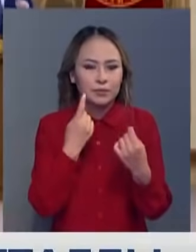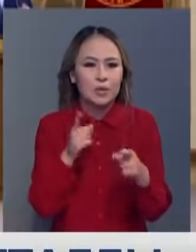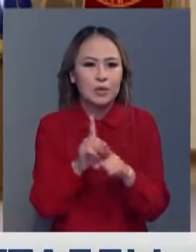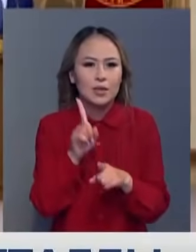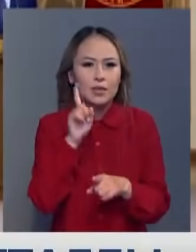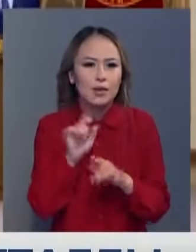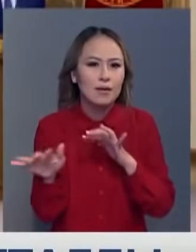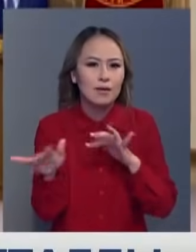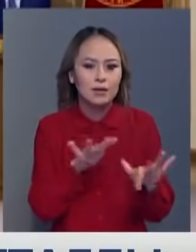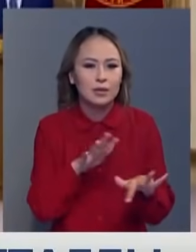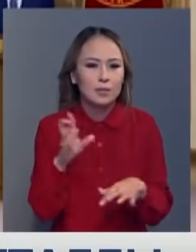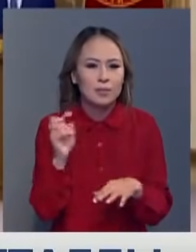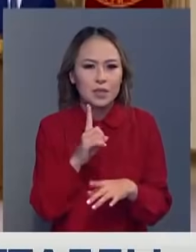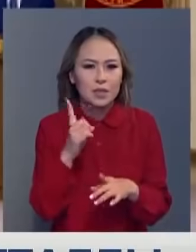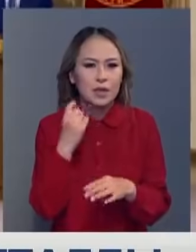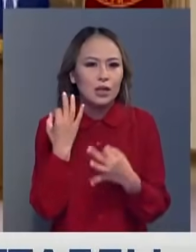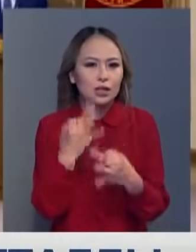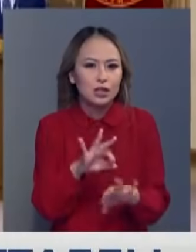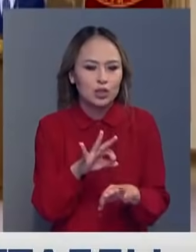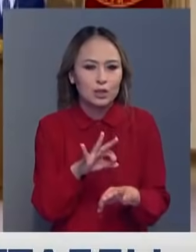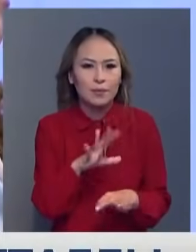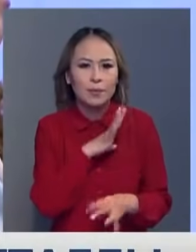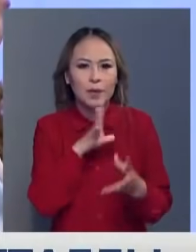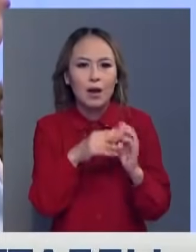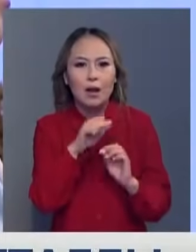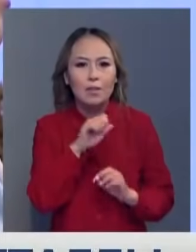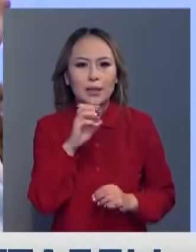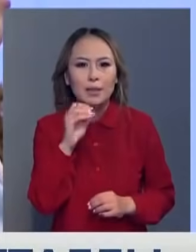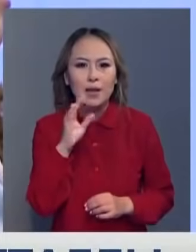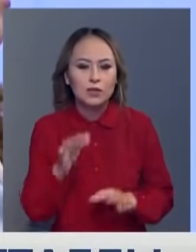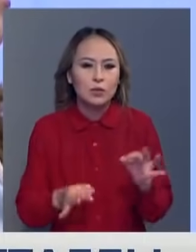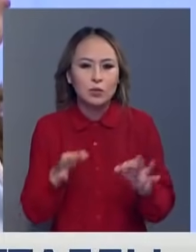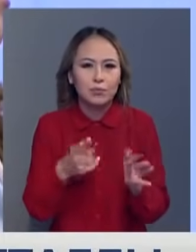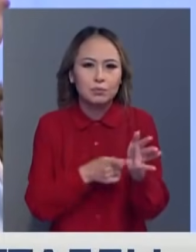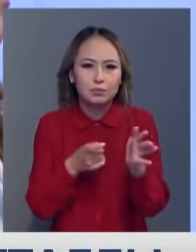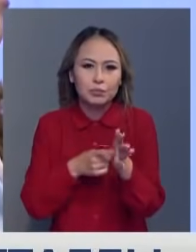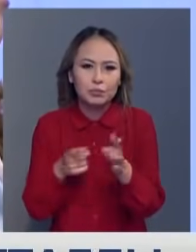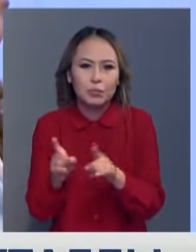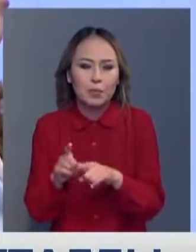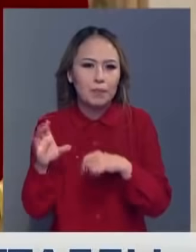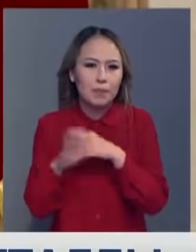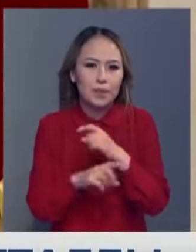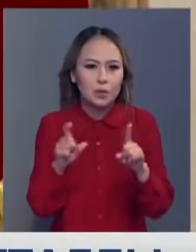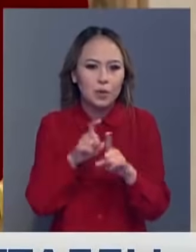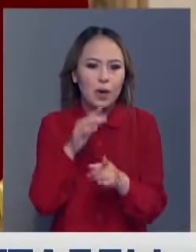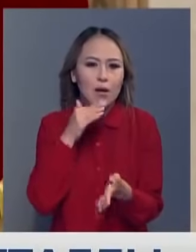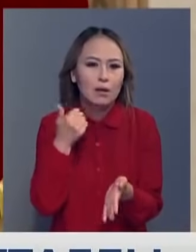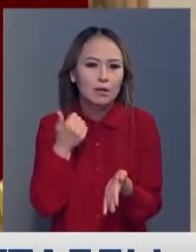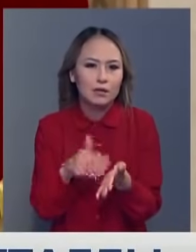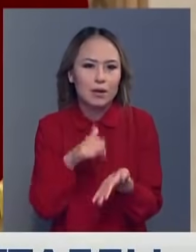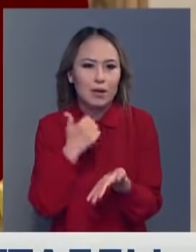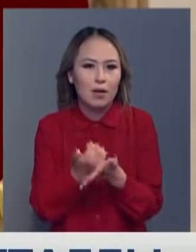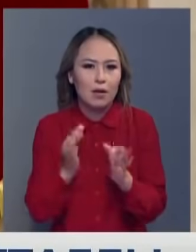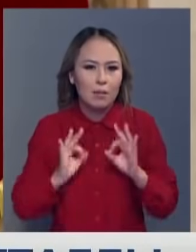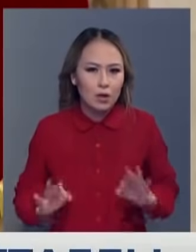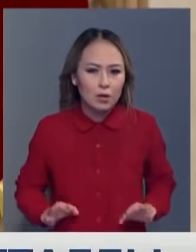қылмыстық істі қарастырған сот осындай үкім шығарды. Алмазбек Атамбаев сот тергеуінде ақырғы сөзін айтудан бас тартты. Прокуратура